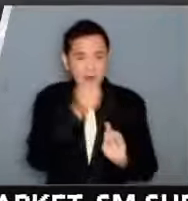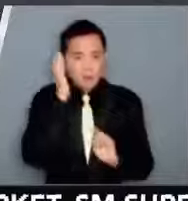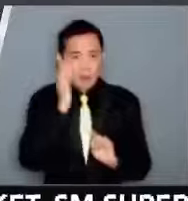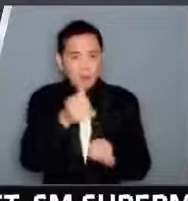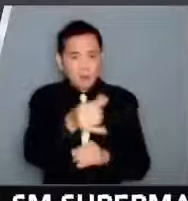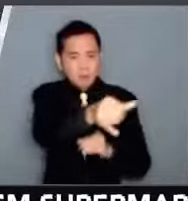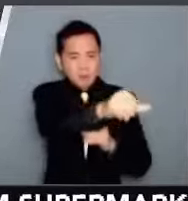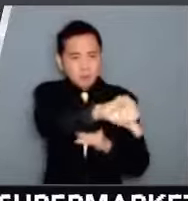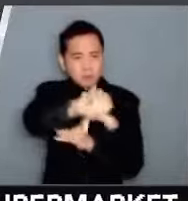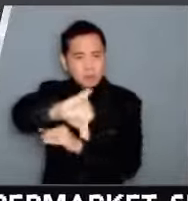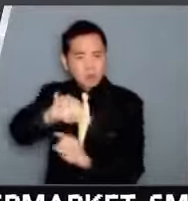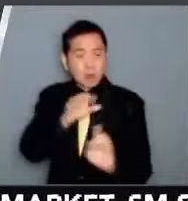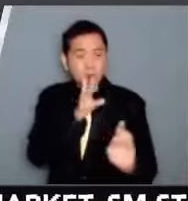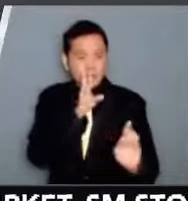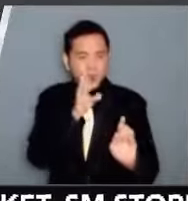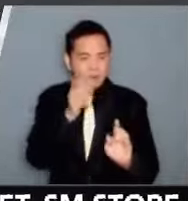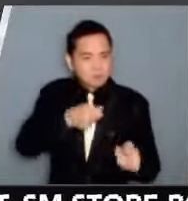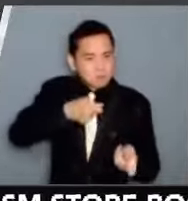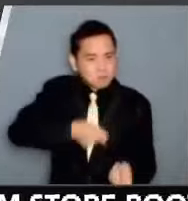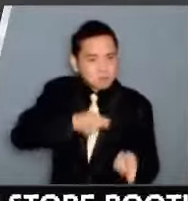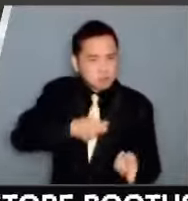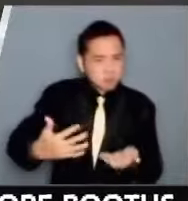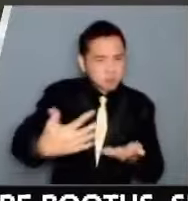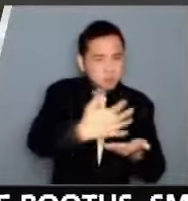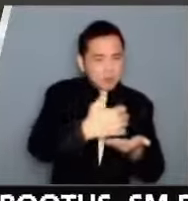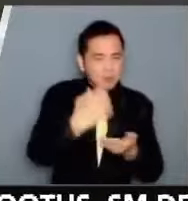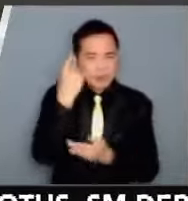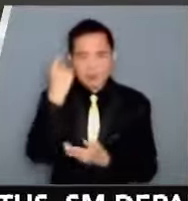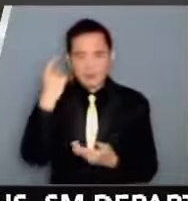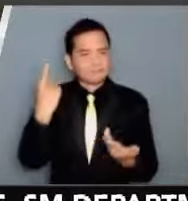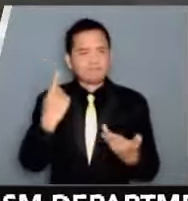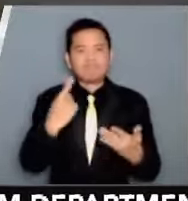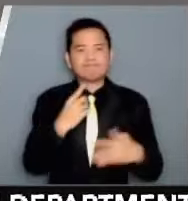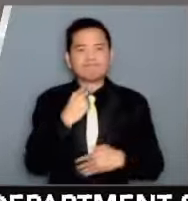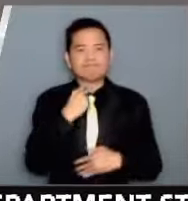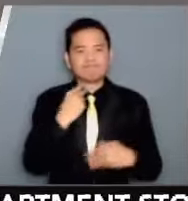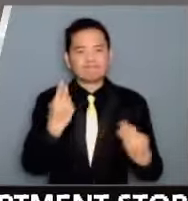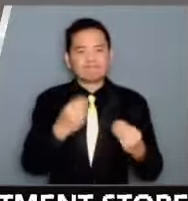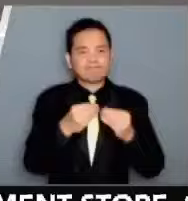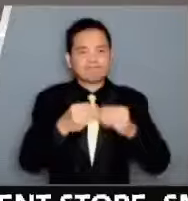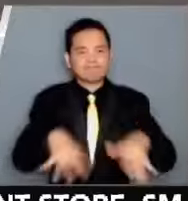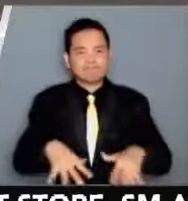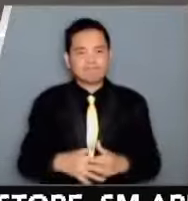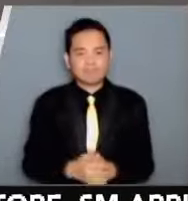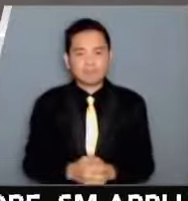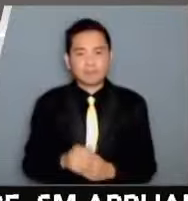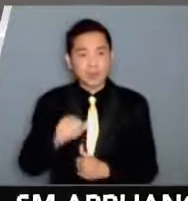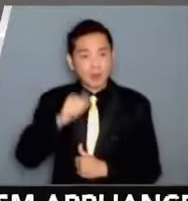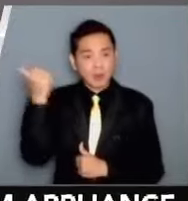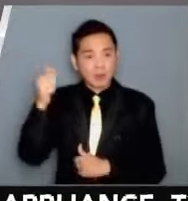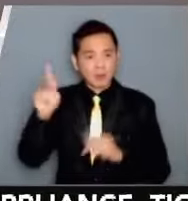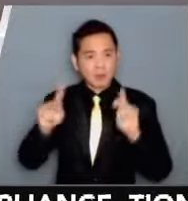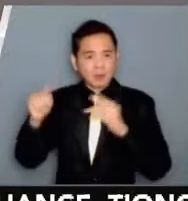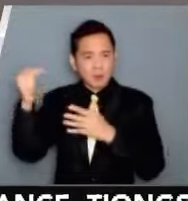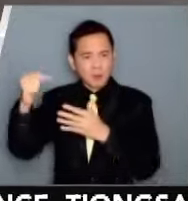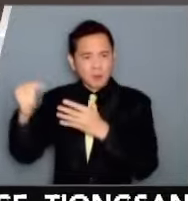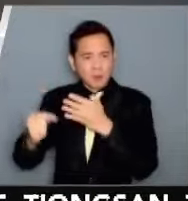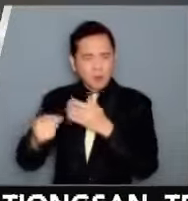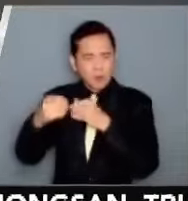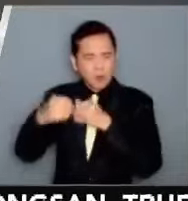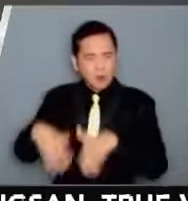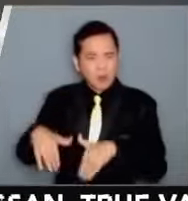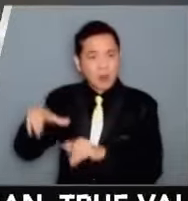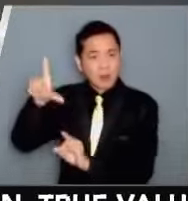nakabalik. 2 menor de edad naman ang napaulat na nawawala sa Balagaban, Lanao del Sur sa gitna ng matinding